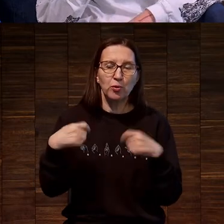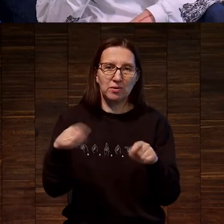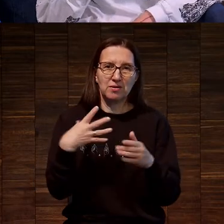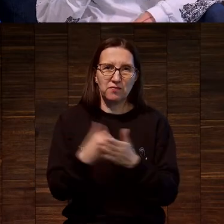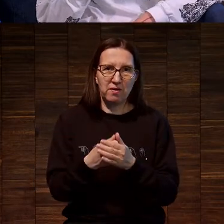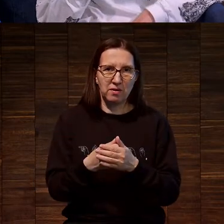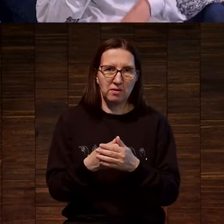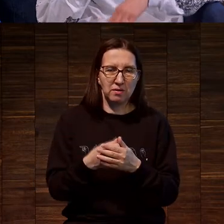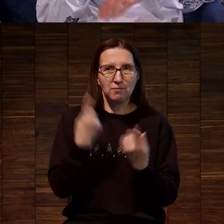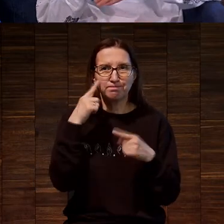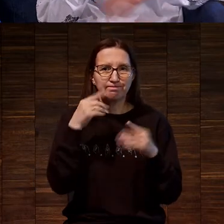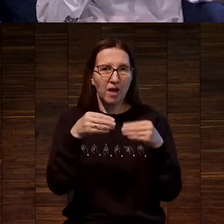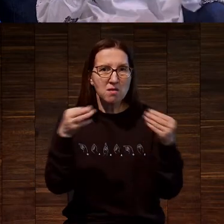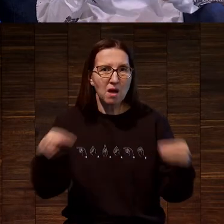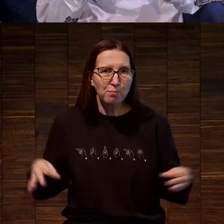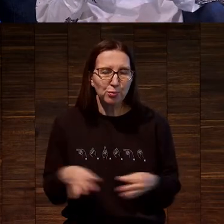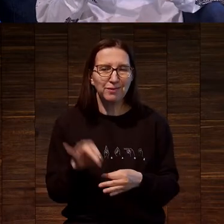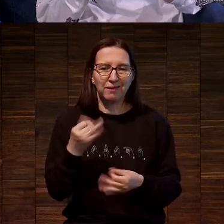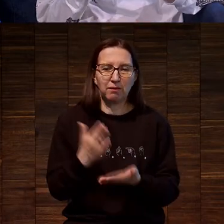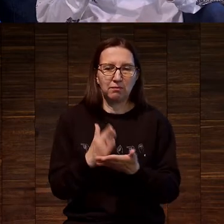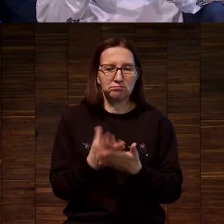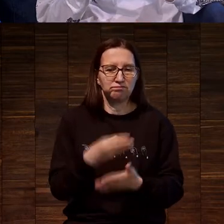свои работы и заработать, ну, как бы,